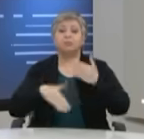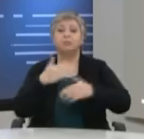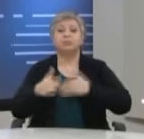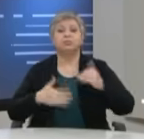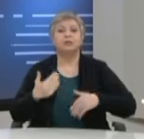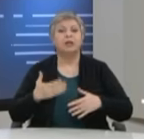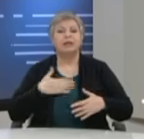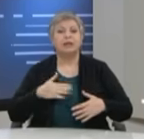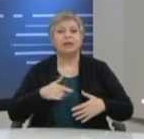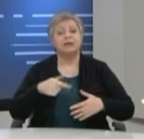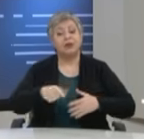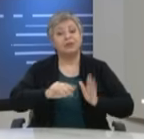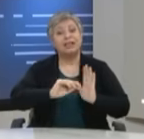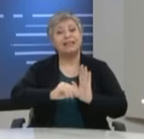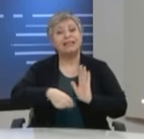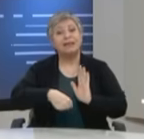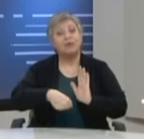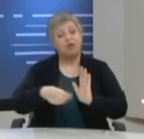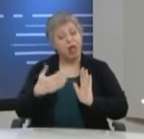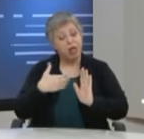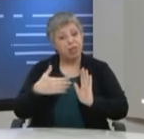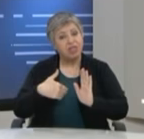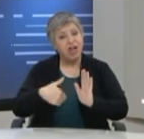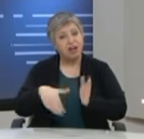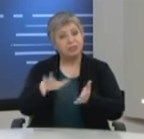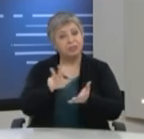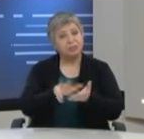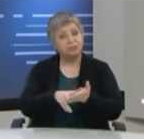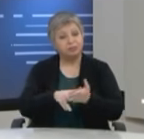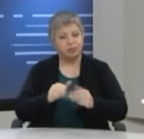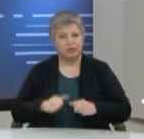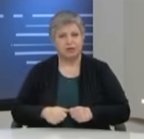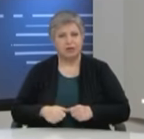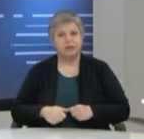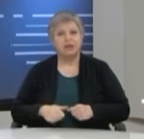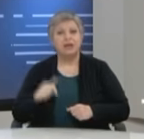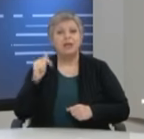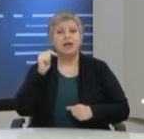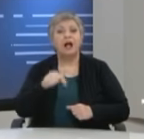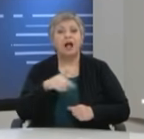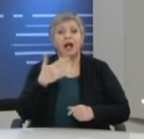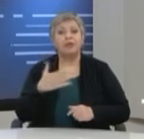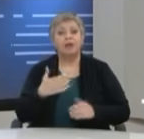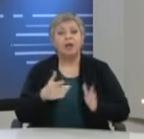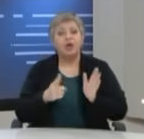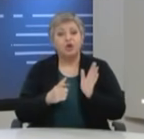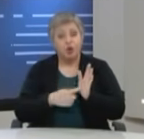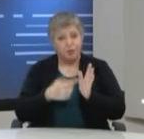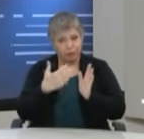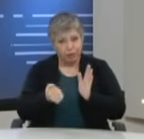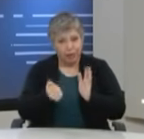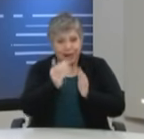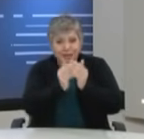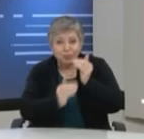μια διεθνή συμφωνία η οποία έχει ισχύ από το Σύνταγμα υπέρτερη από κάθε νόμο, προηγούμενο και